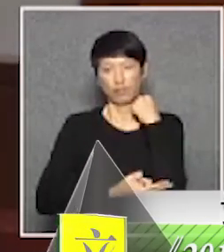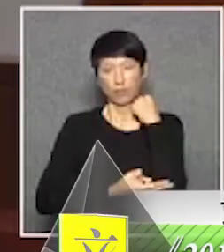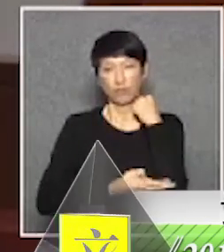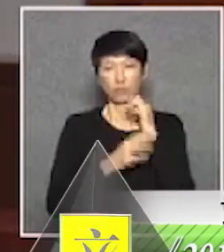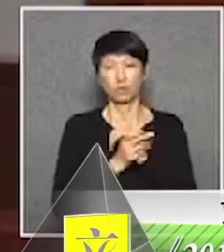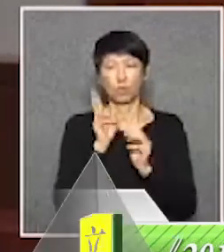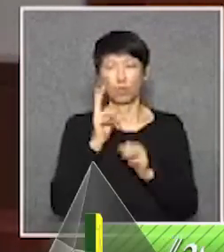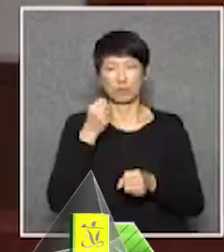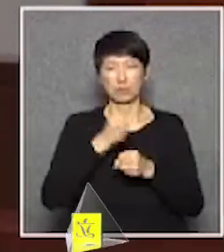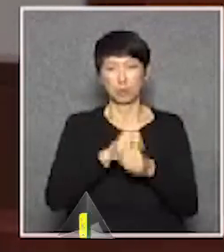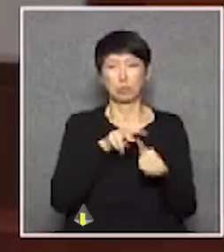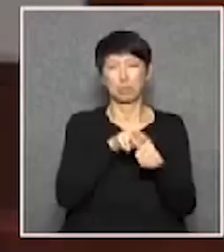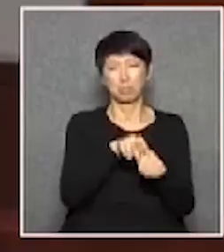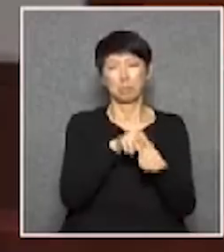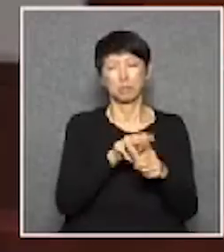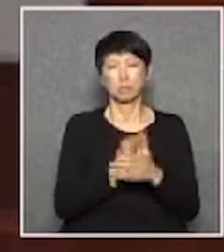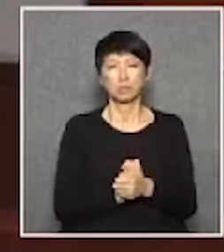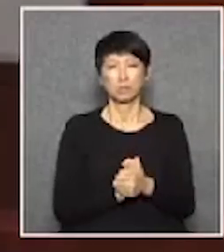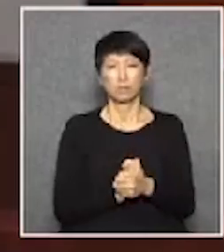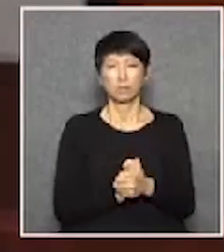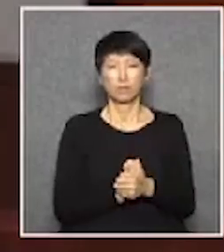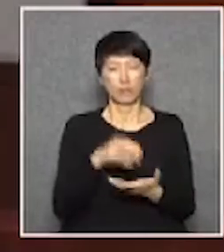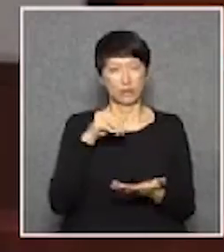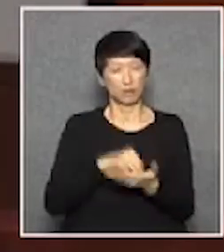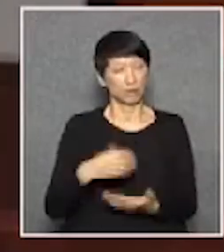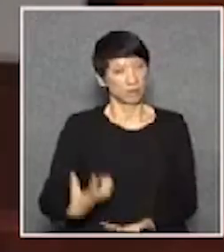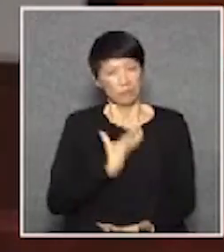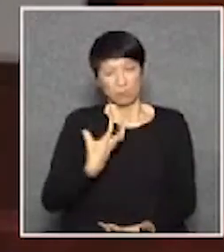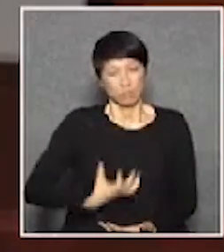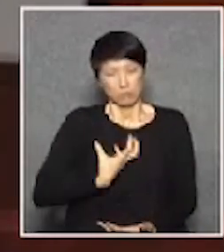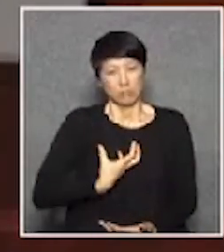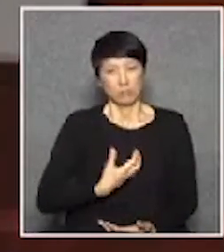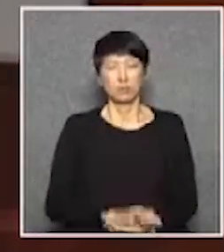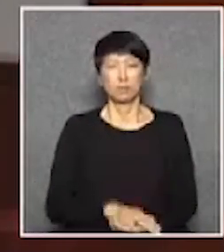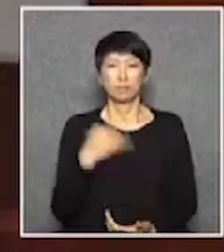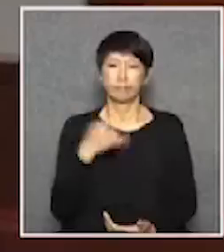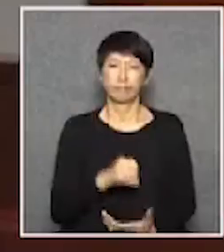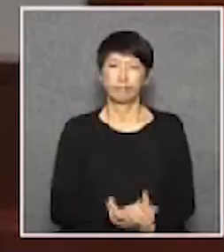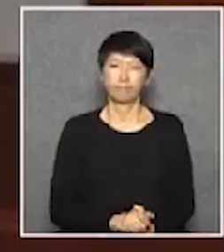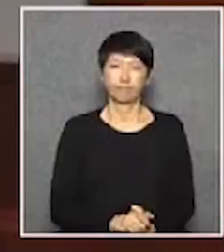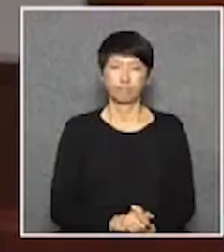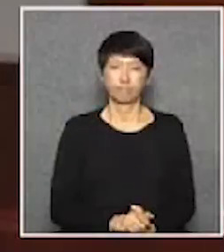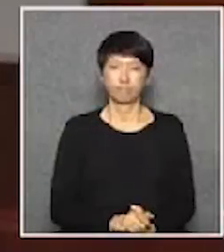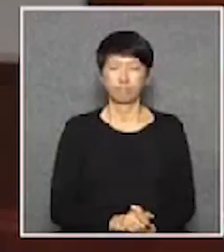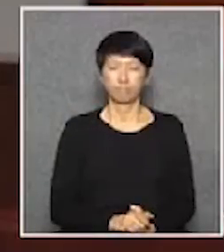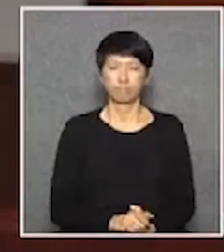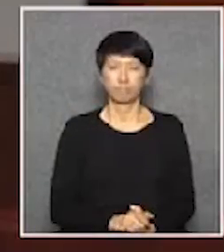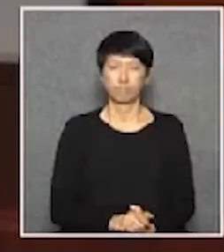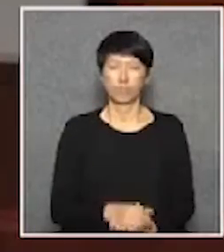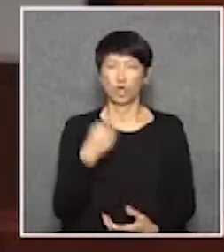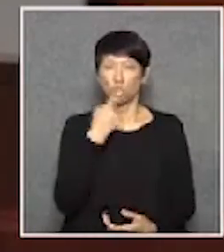好似做一個規範嘅話咧，佢哋係一定唔服氣嘅，係嘛？呢個係必然嘅，係嘛？即係老實講啊，